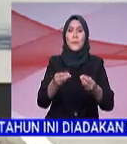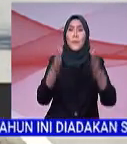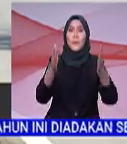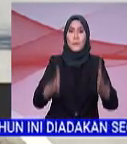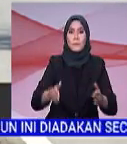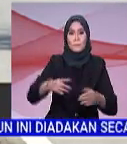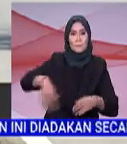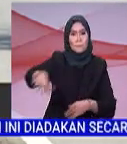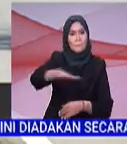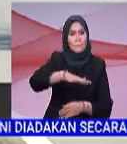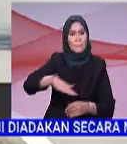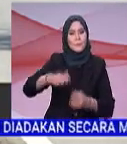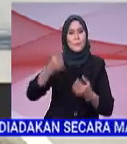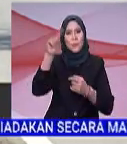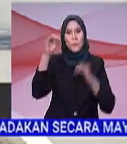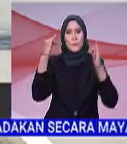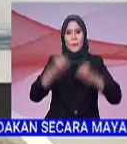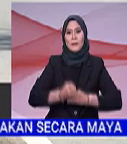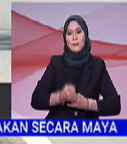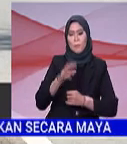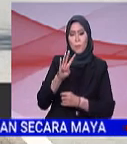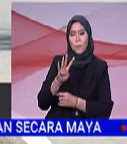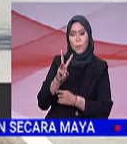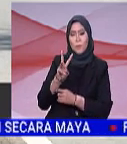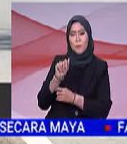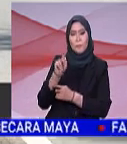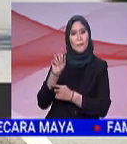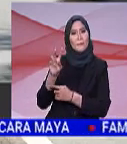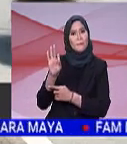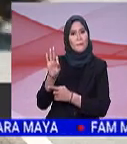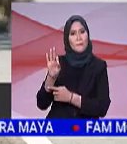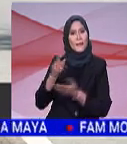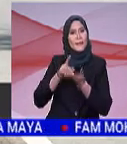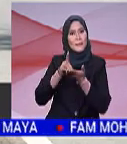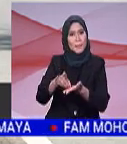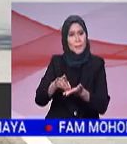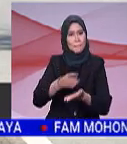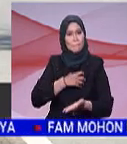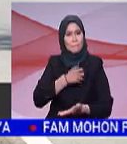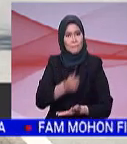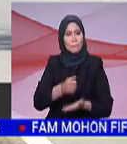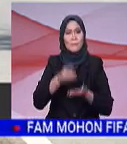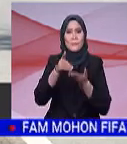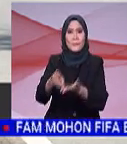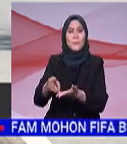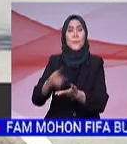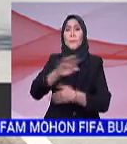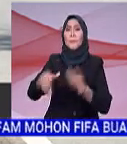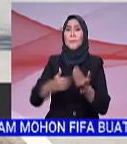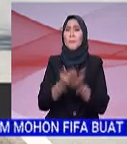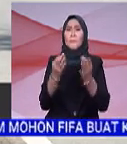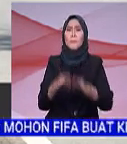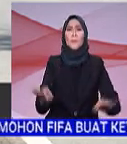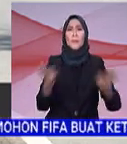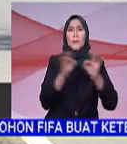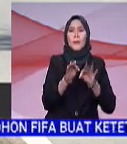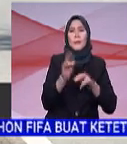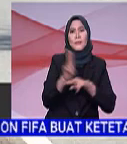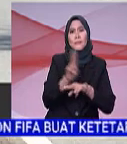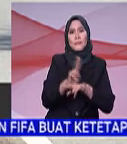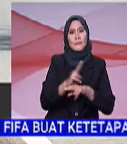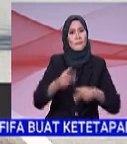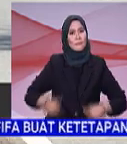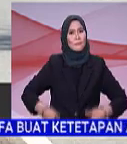May unsubscribe laksanakan ibadah wakaf dalam set of oke matanair yang sememangnya diketahui amat penting dalam kehidupan